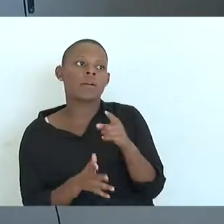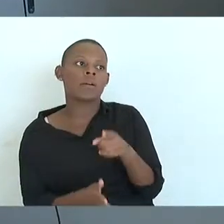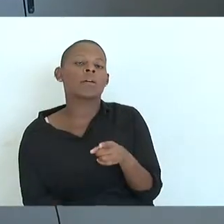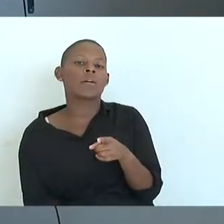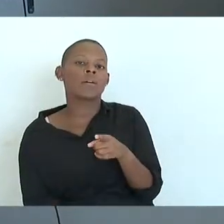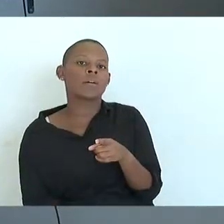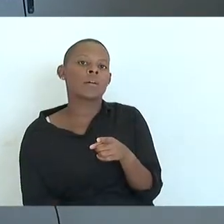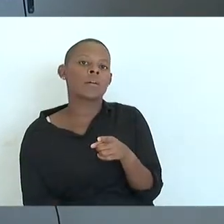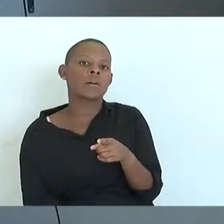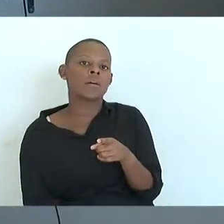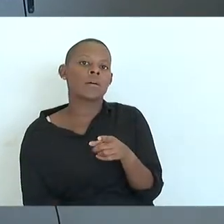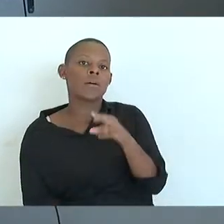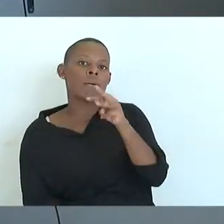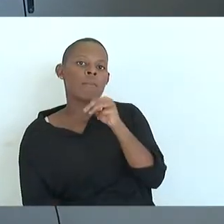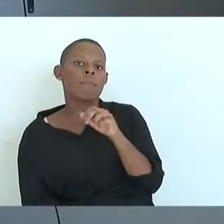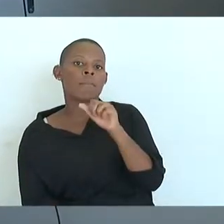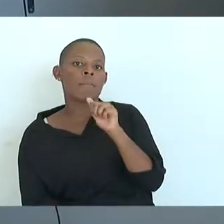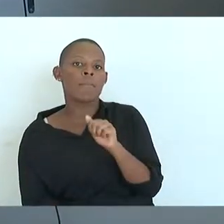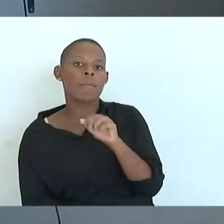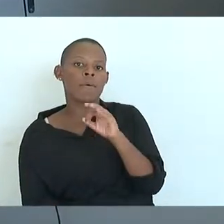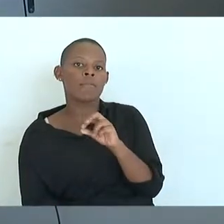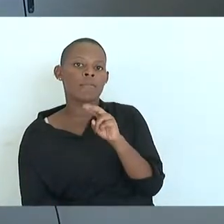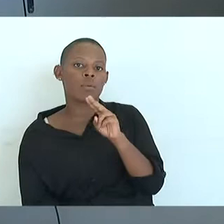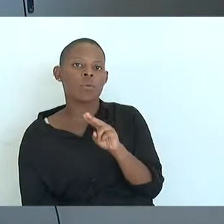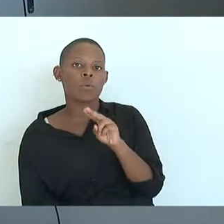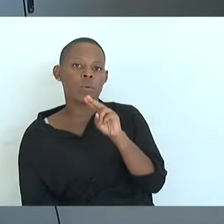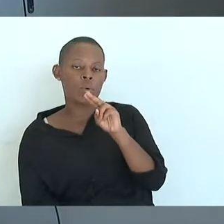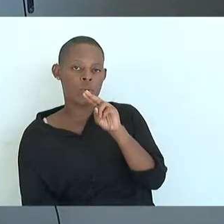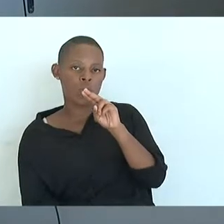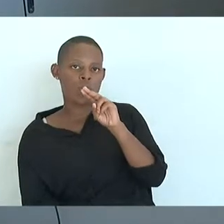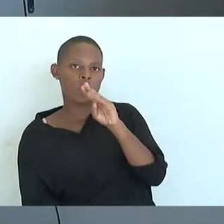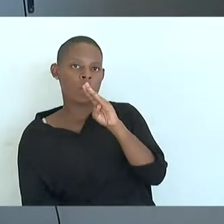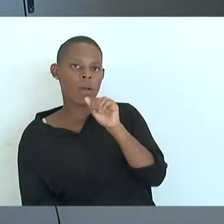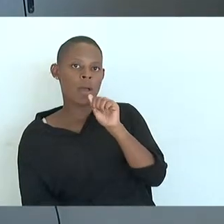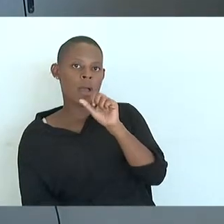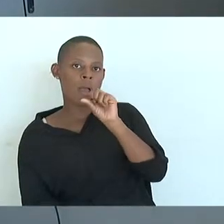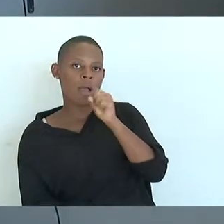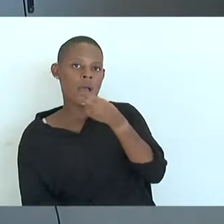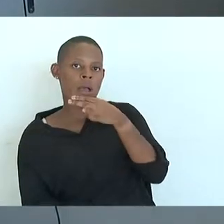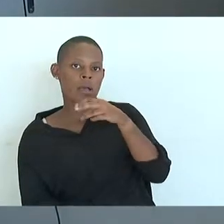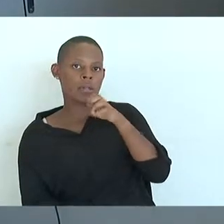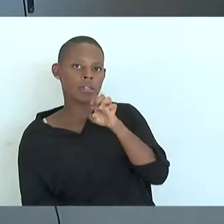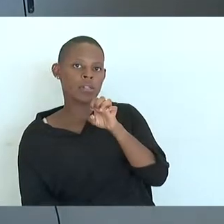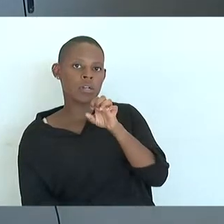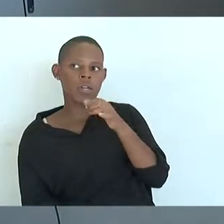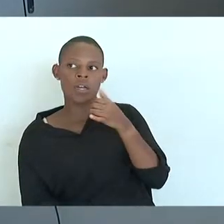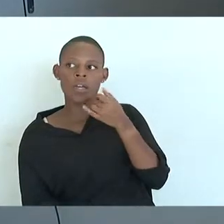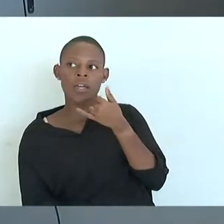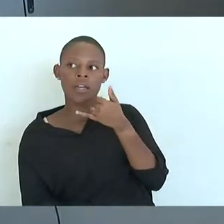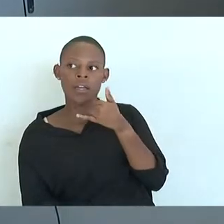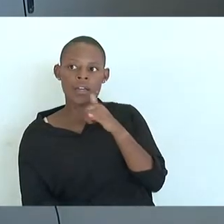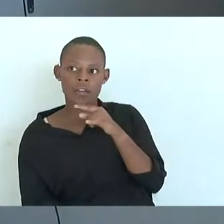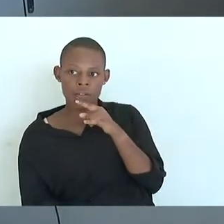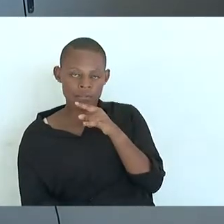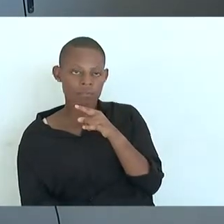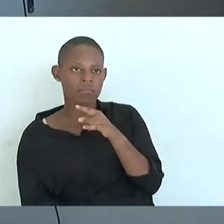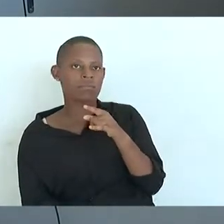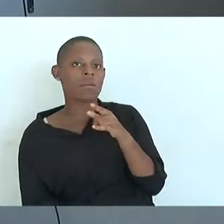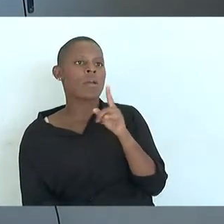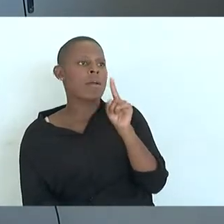uMafungwashe lwa, umama uMashabane kufuneka mphathe kahle, umntwana egazi,